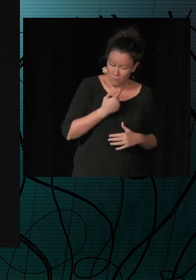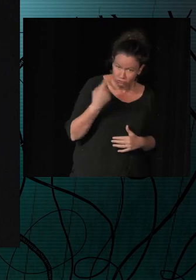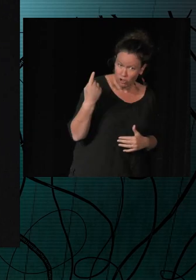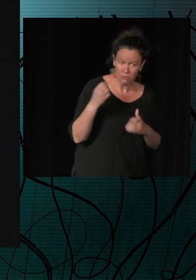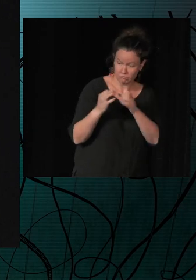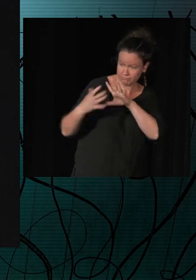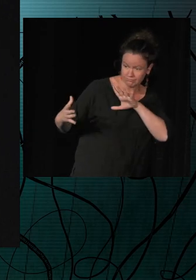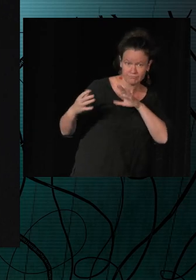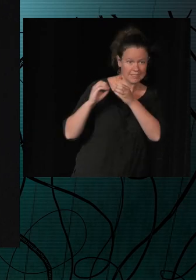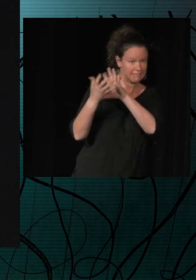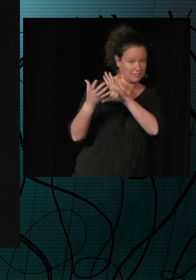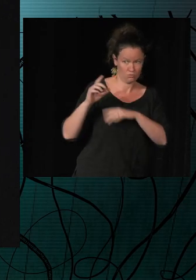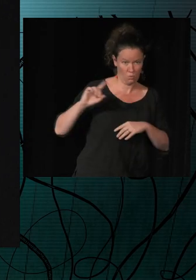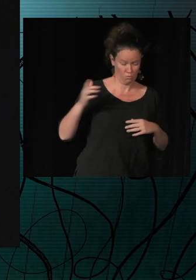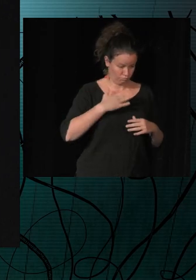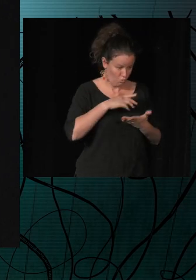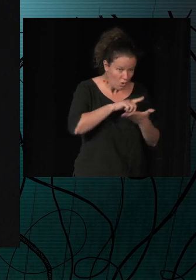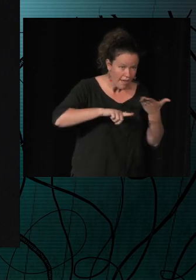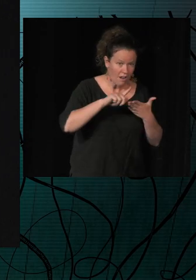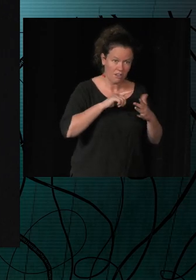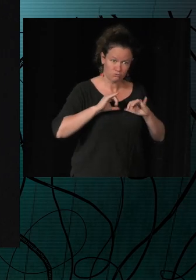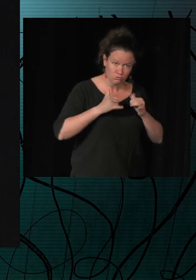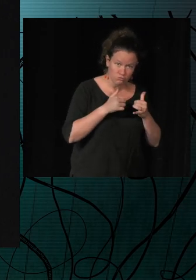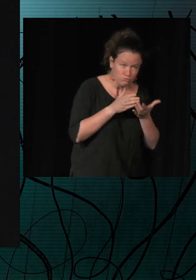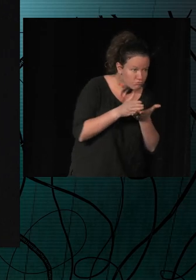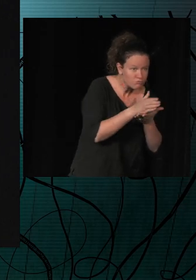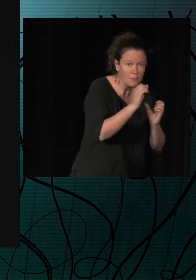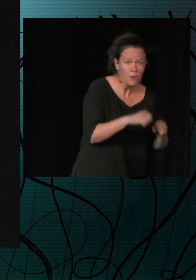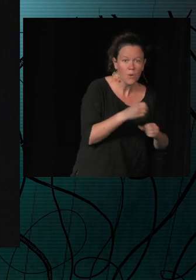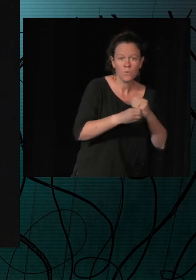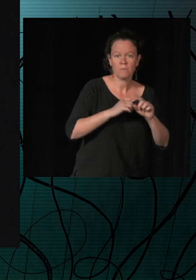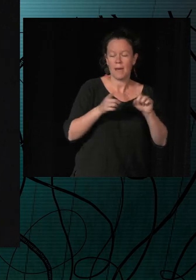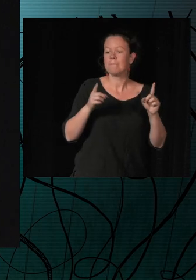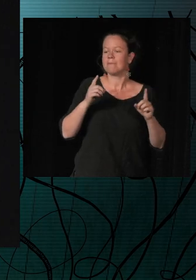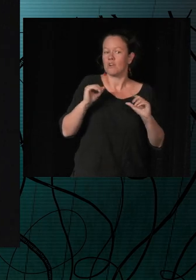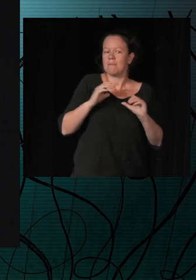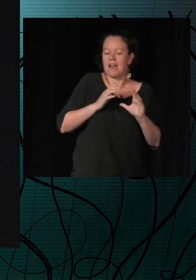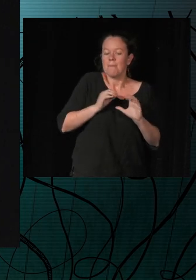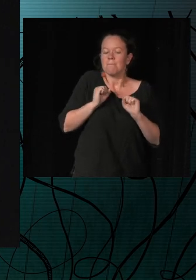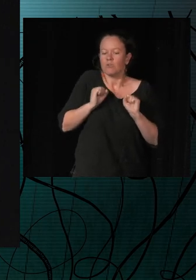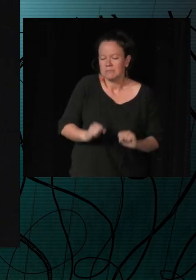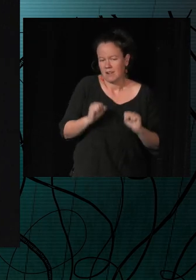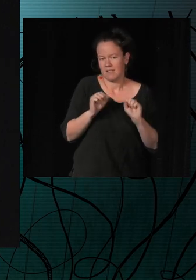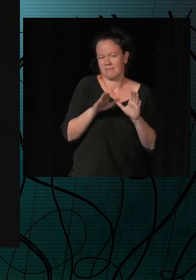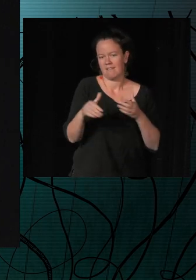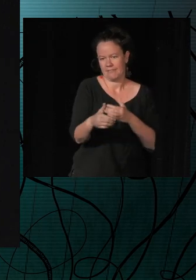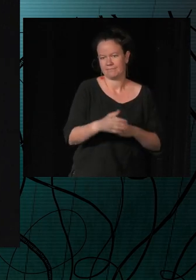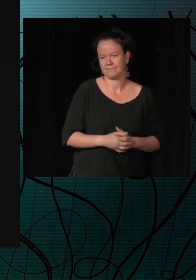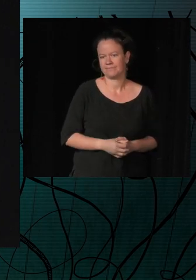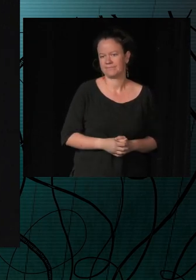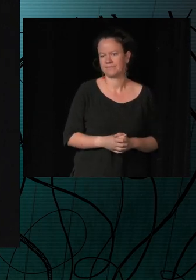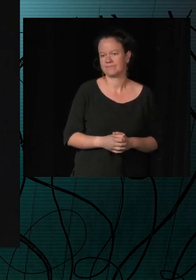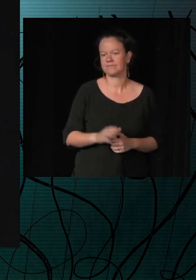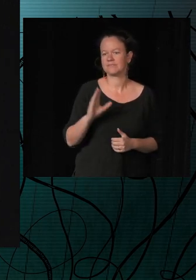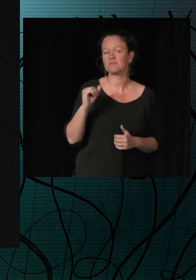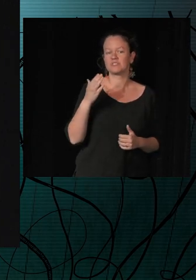horors ligne ou de s'en passer de pas s'intéresser à cet aspectl mais qui est qui est potentiellement là et et c'est là où effectivement une partie de la communauté est